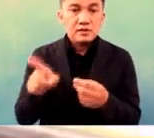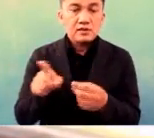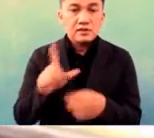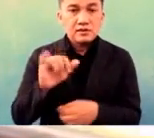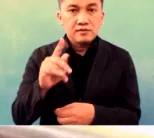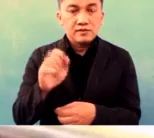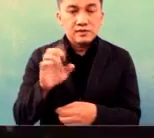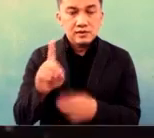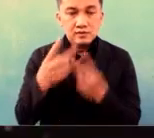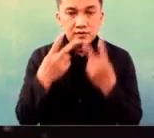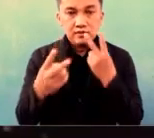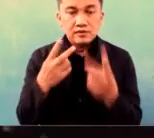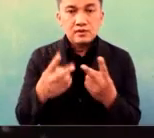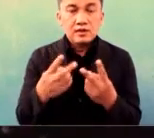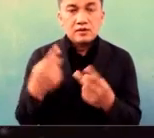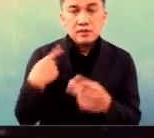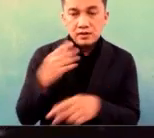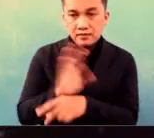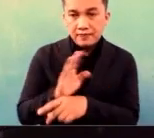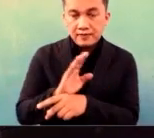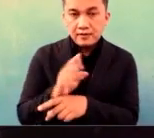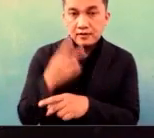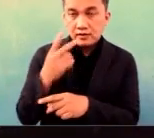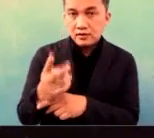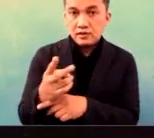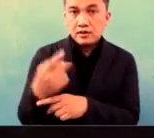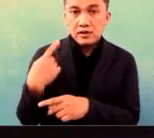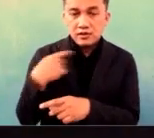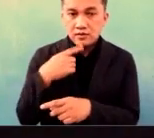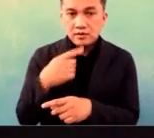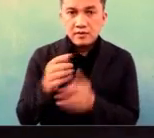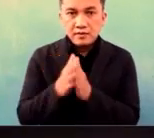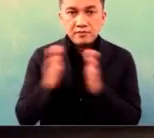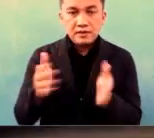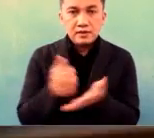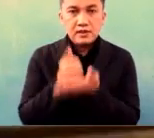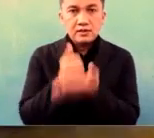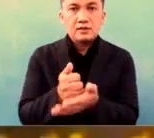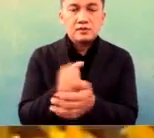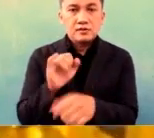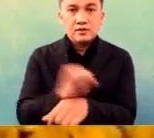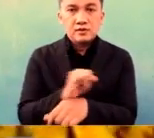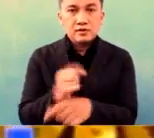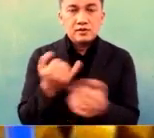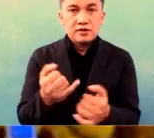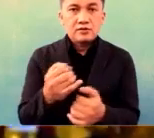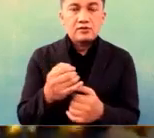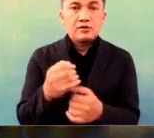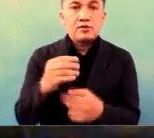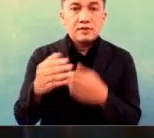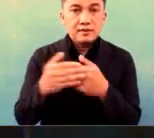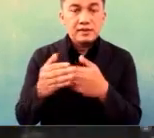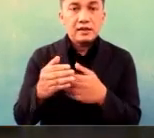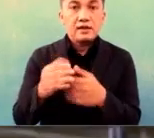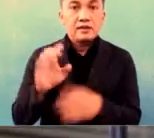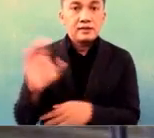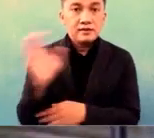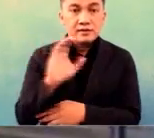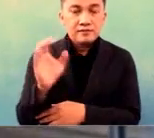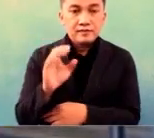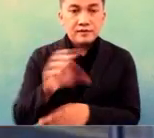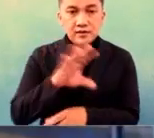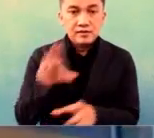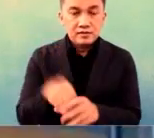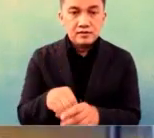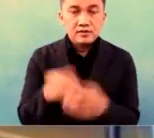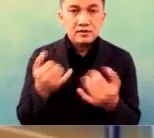ngayong araw ang Dune at A Quiet Place Part 2. Habang sa November 17 naman ang Black Widow at Don't Breathe 2. Habang ang local films